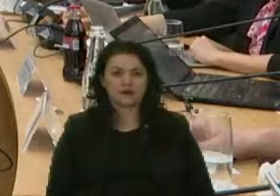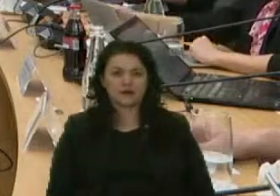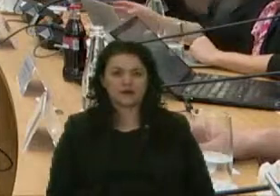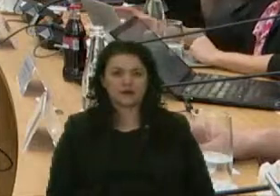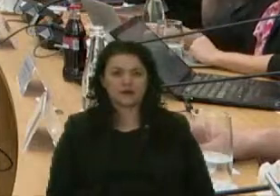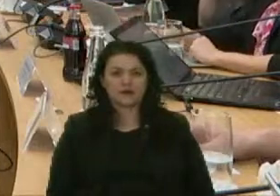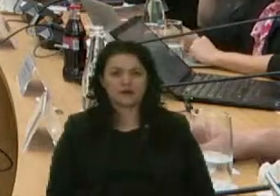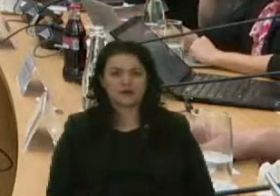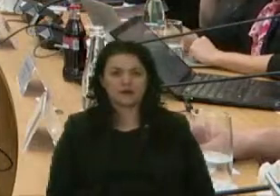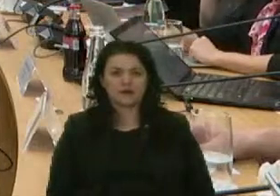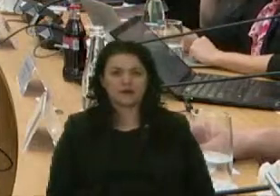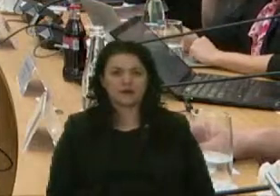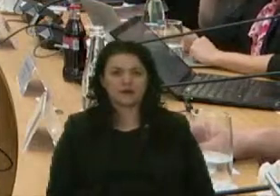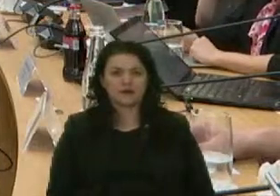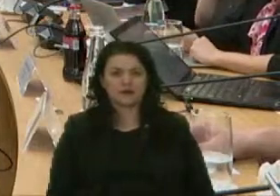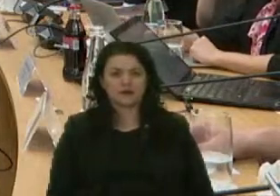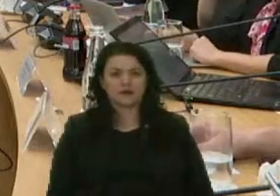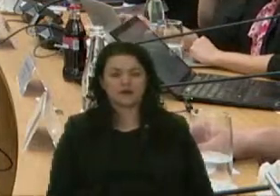23